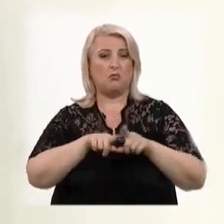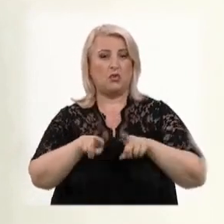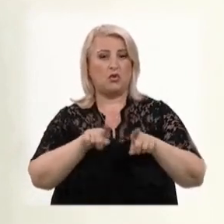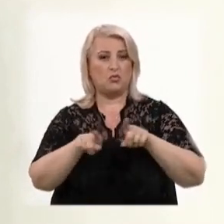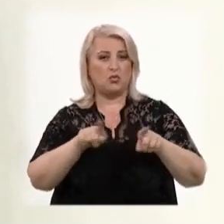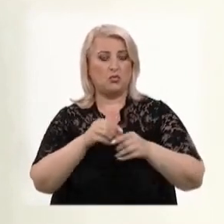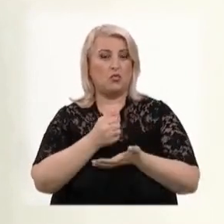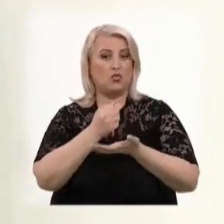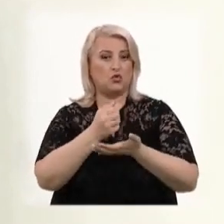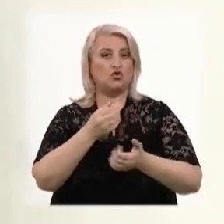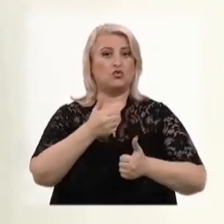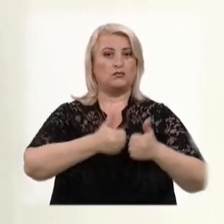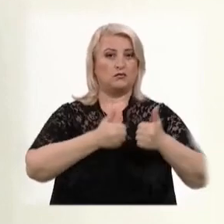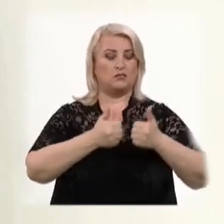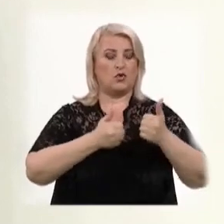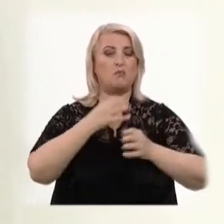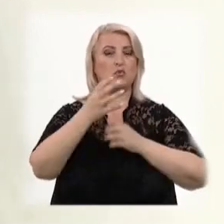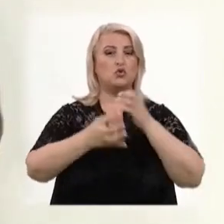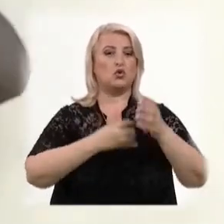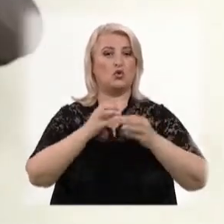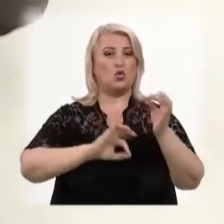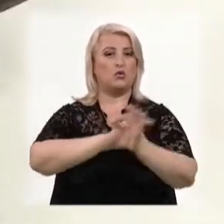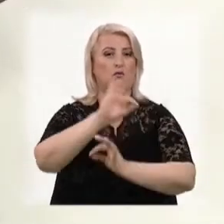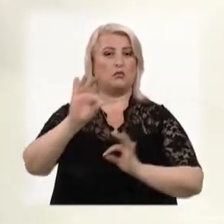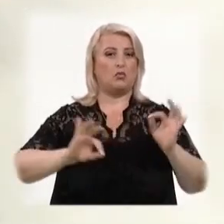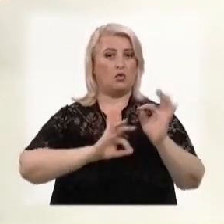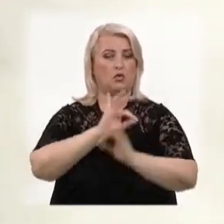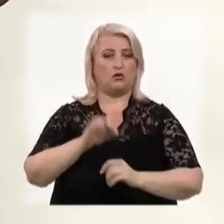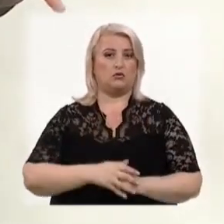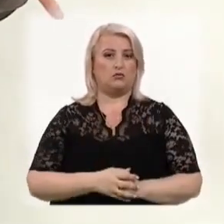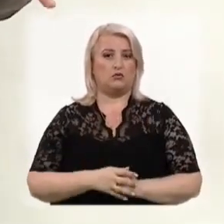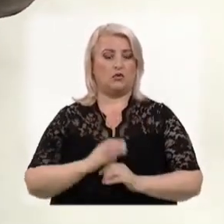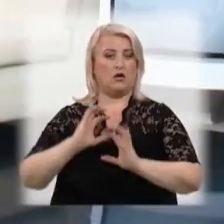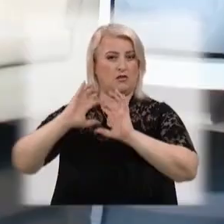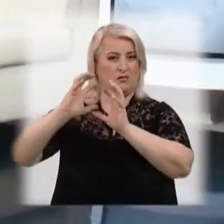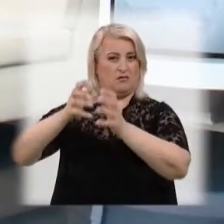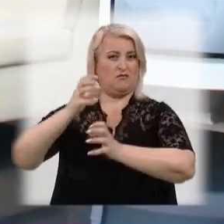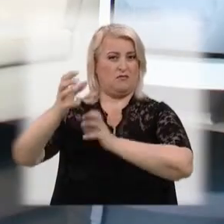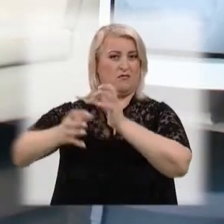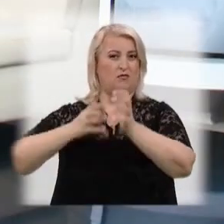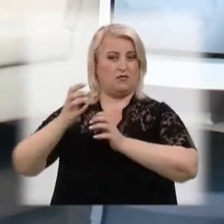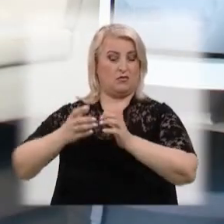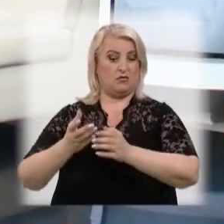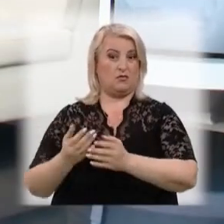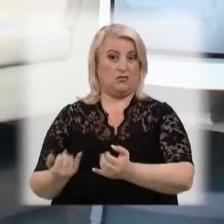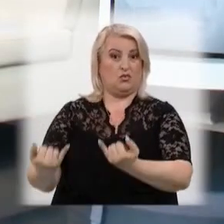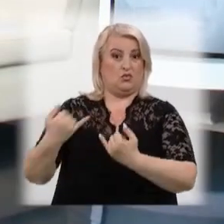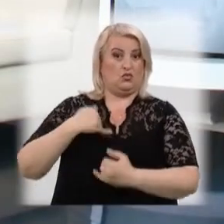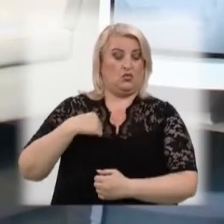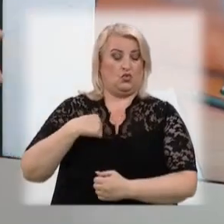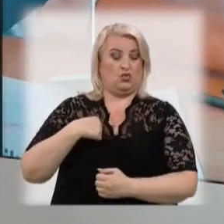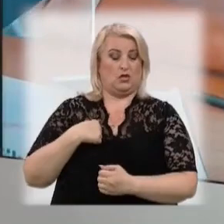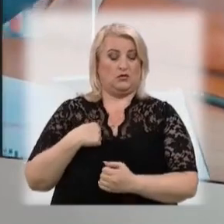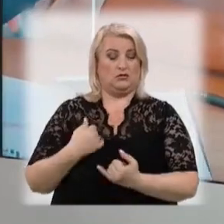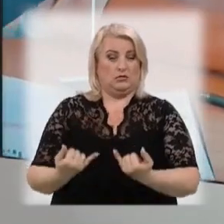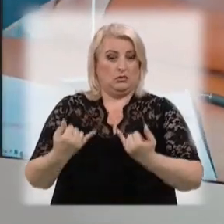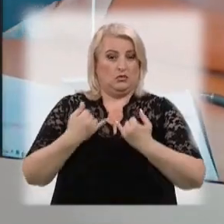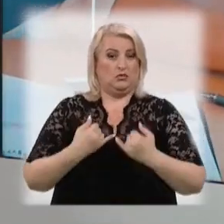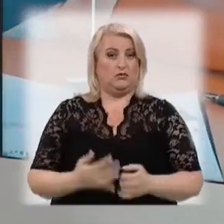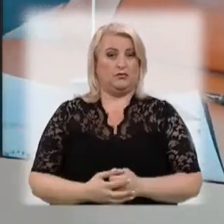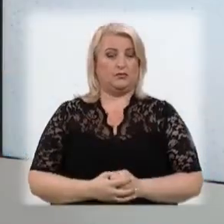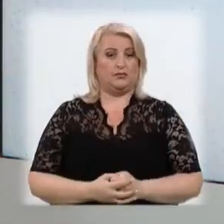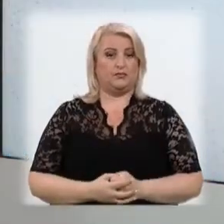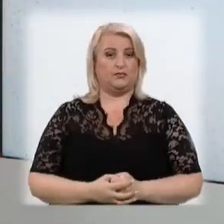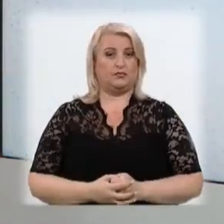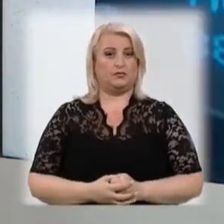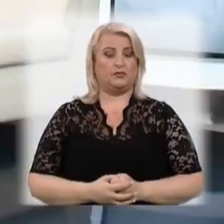Mai concurează cu proiectele internaționale adică din internațional prestează la noi servicii pe același segment de altfel Așadar